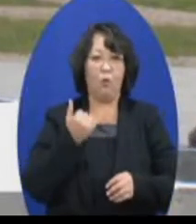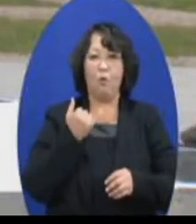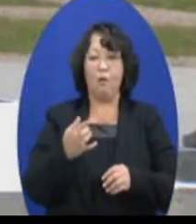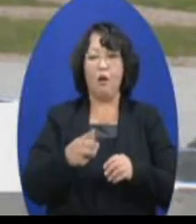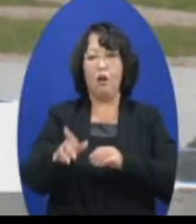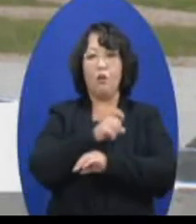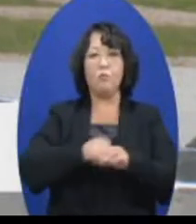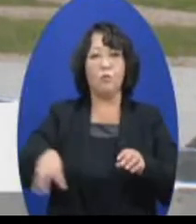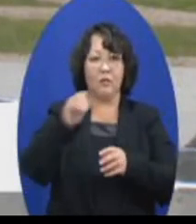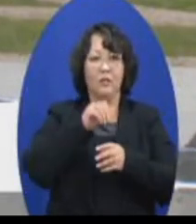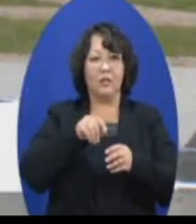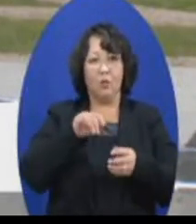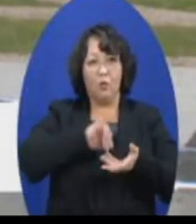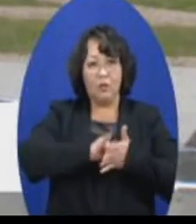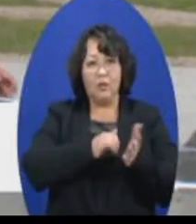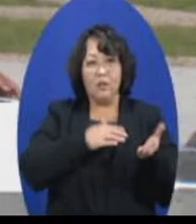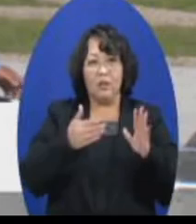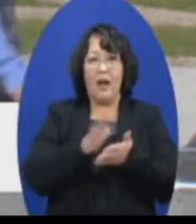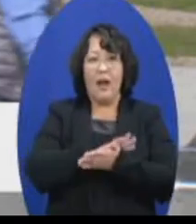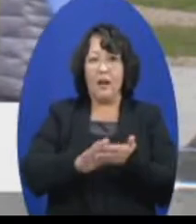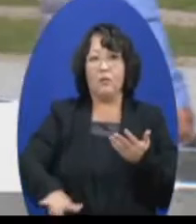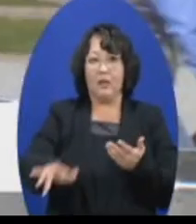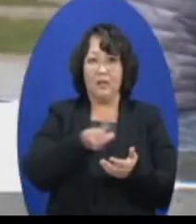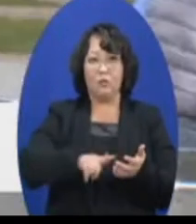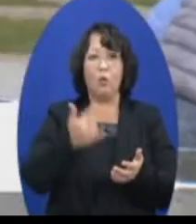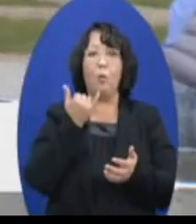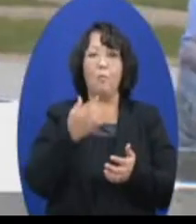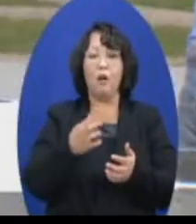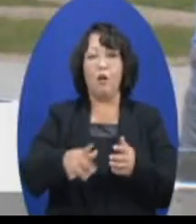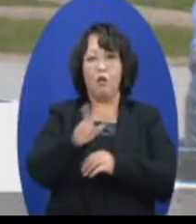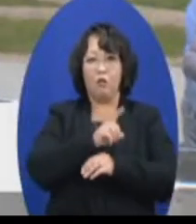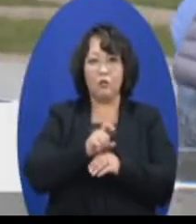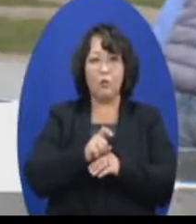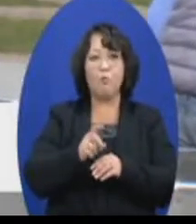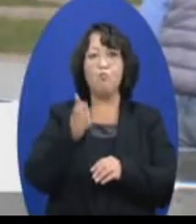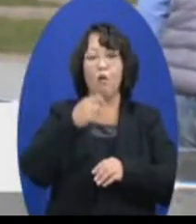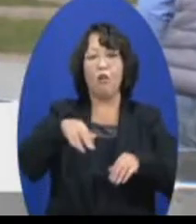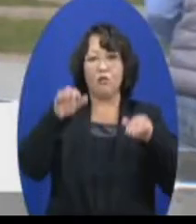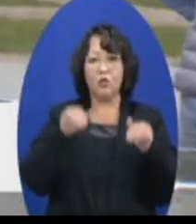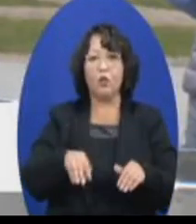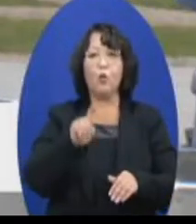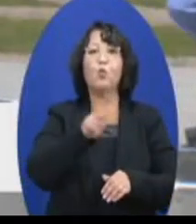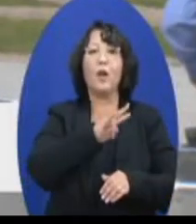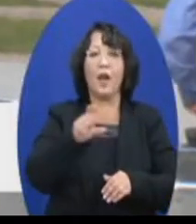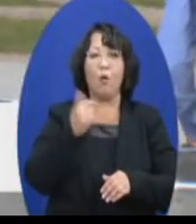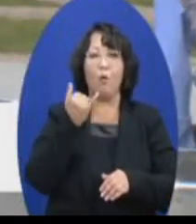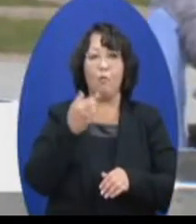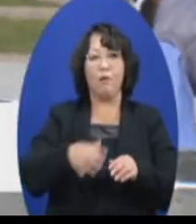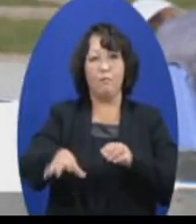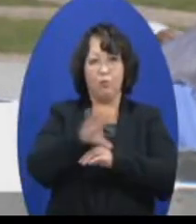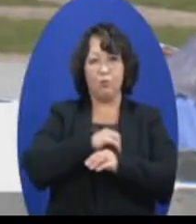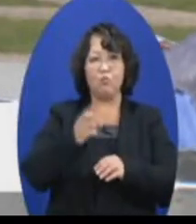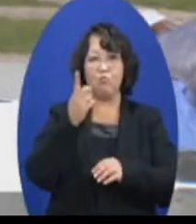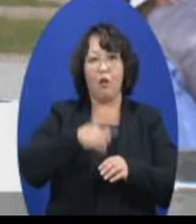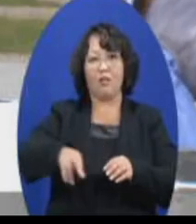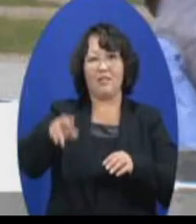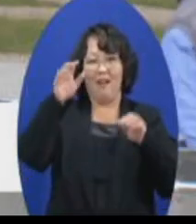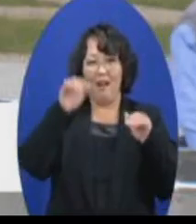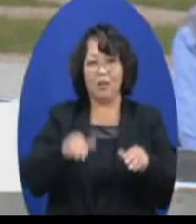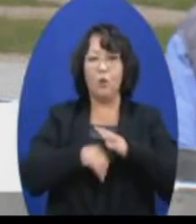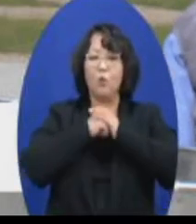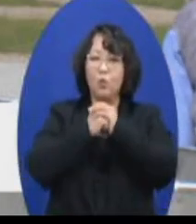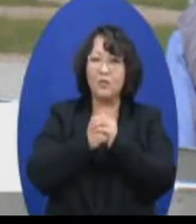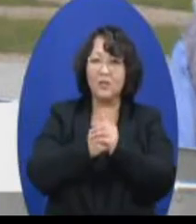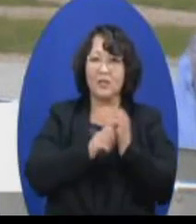Улаанбаатарчууд монголчуудын хувьд ариун дагшин газар. За Улаанбаатар бол Богдын хүрээ. Тийм болохоор Улаанбаатарчууд Богдод хүндэтгэл танд хүчтэй. За